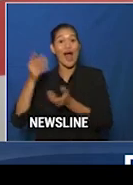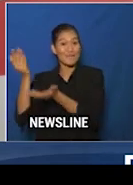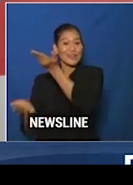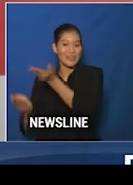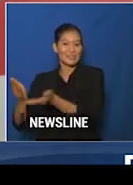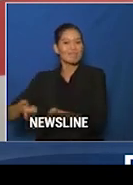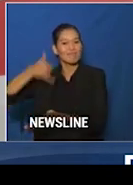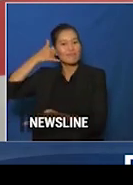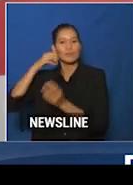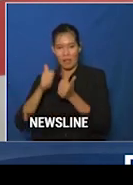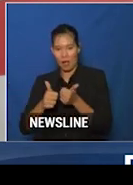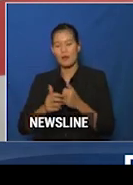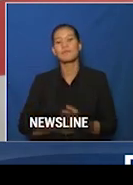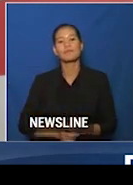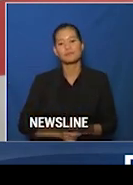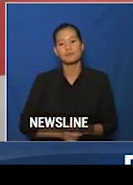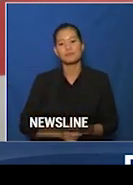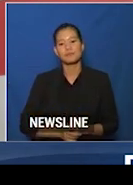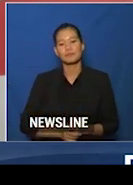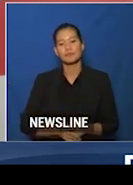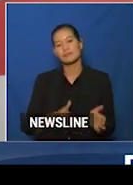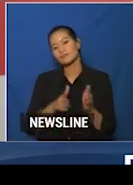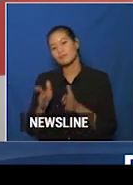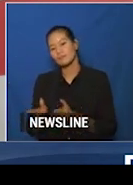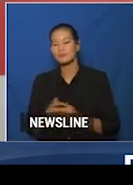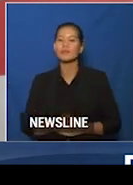kita juga menggunakan Ed